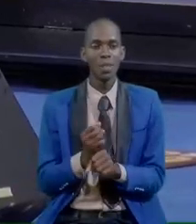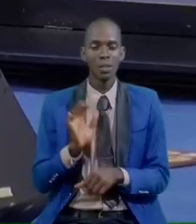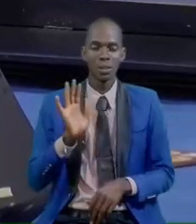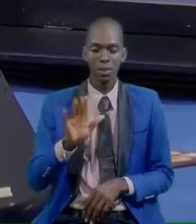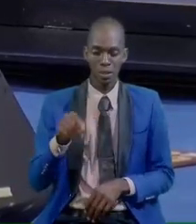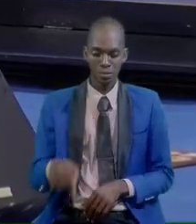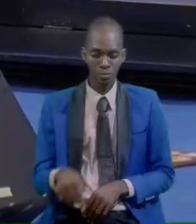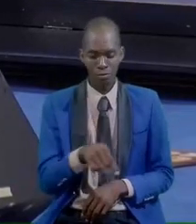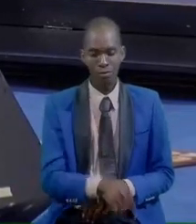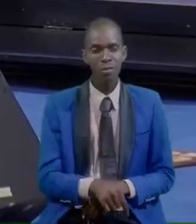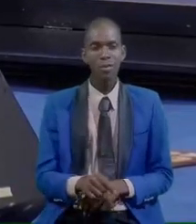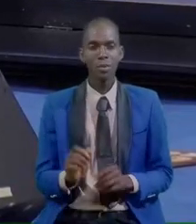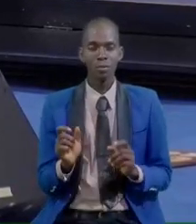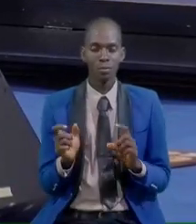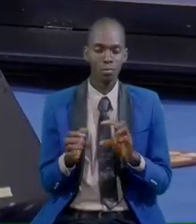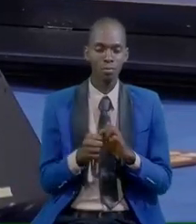aux pieds.